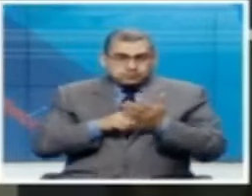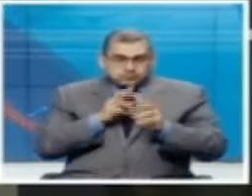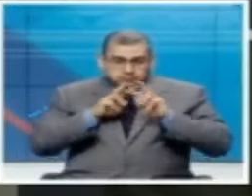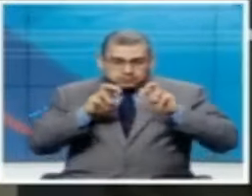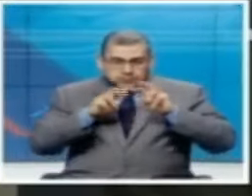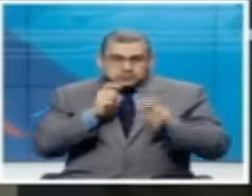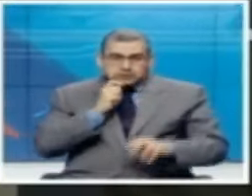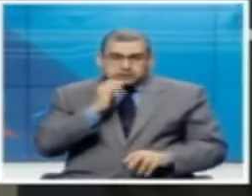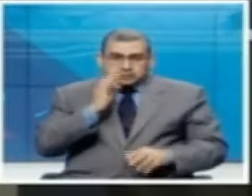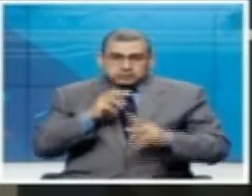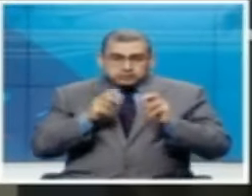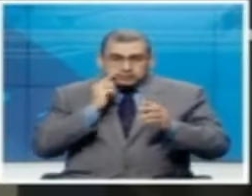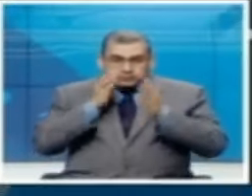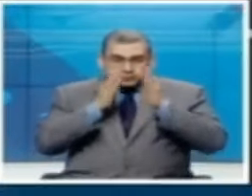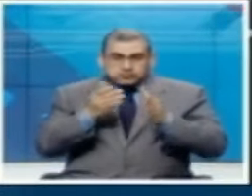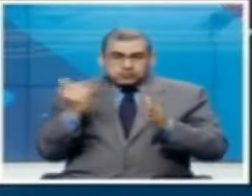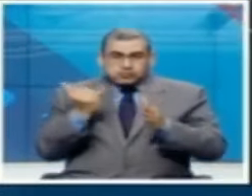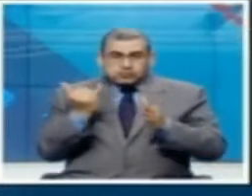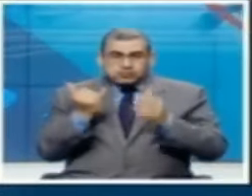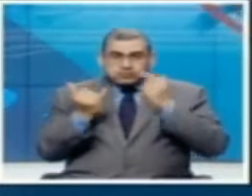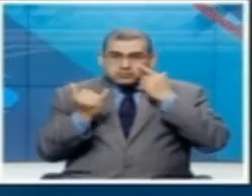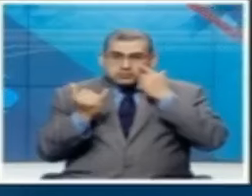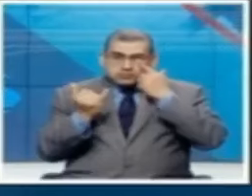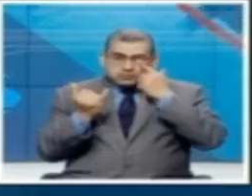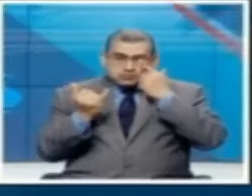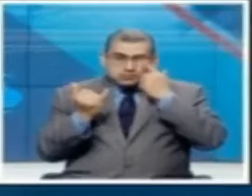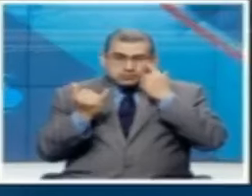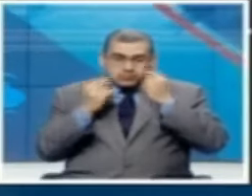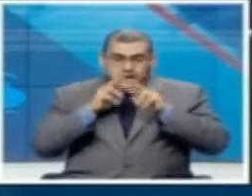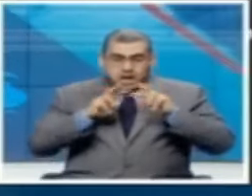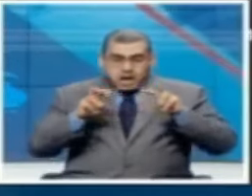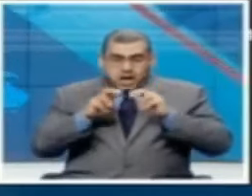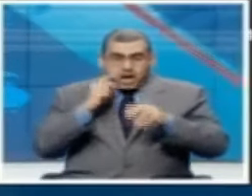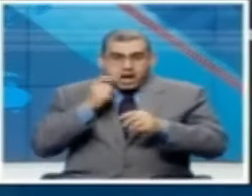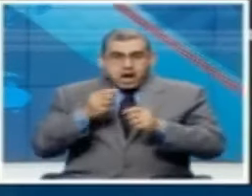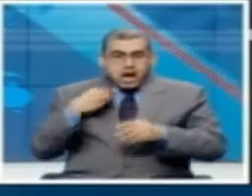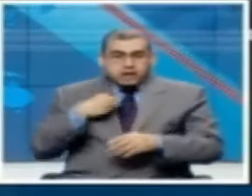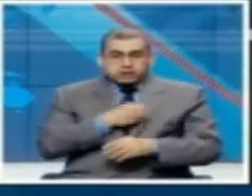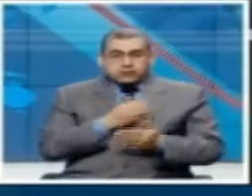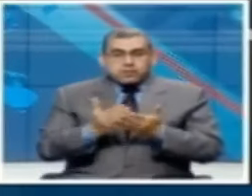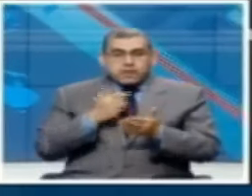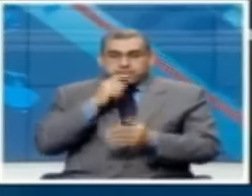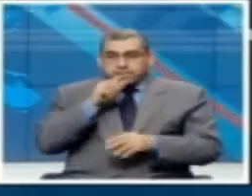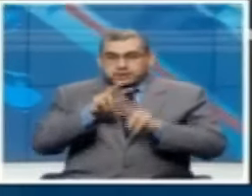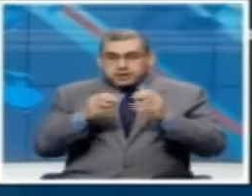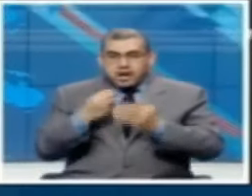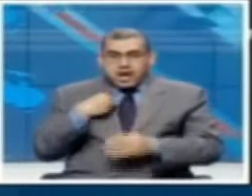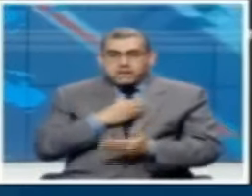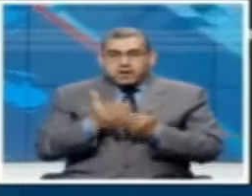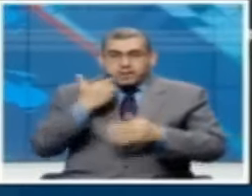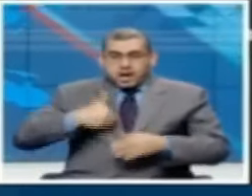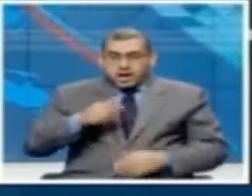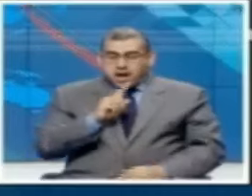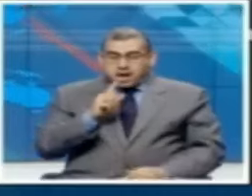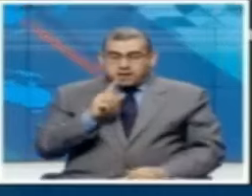جدا مركزه على الكشف المبكر للسيدات ويبقى حاجه مش جراحيه تبقى حاجه